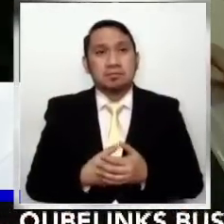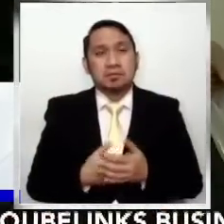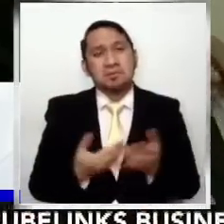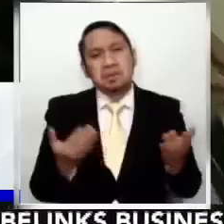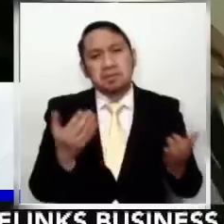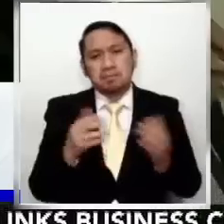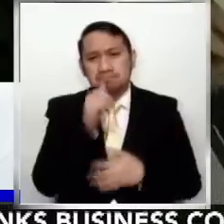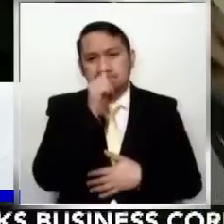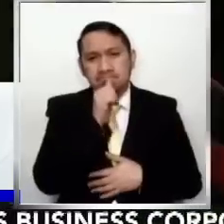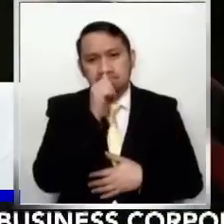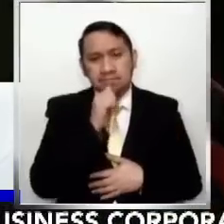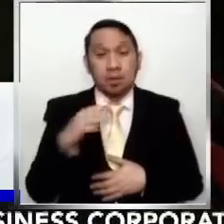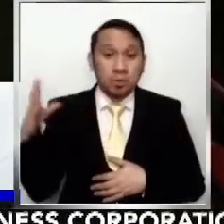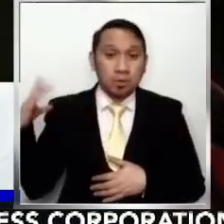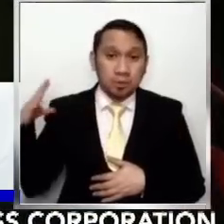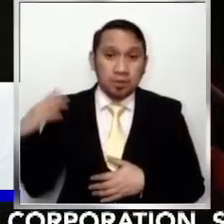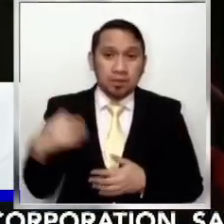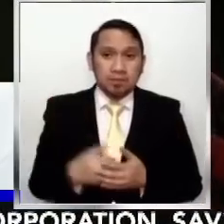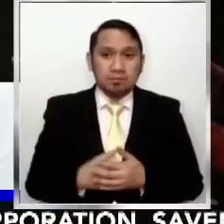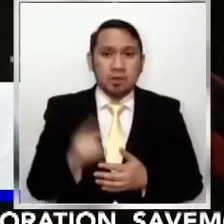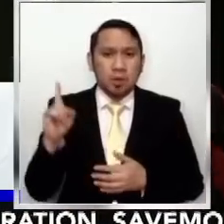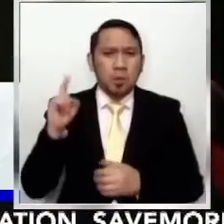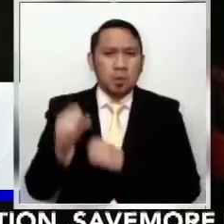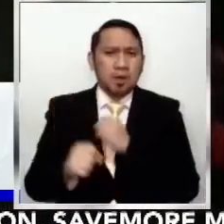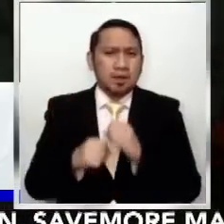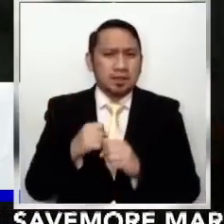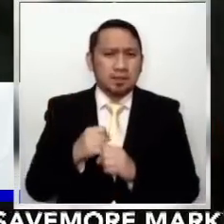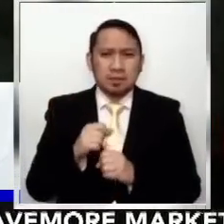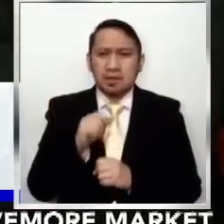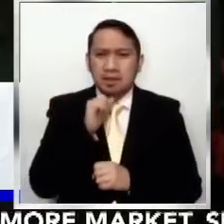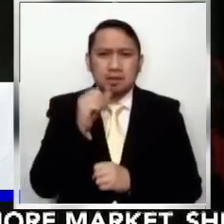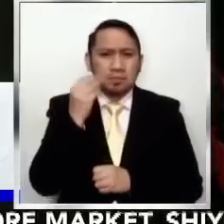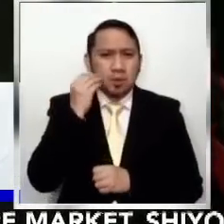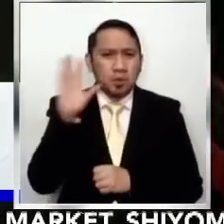mag-aantay dito. 1 year na rin din nakaka-uwi sa pamilya eh, puro trabaho. So,